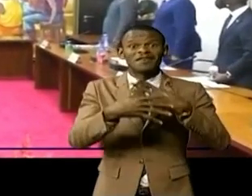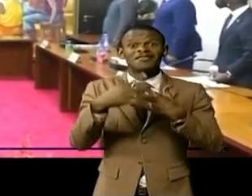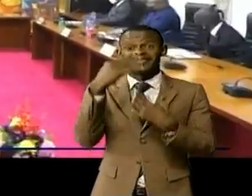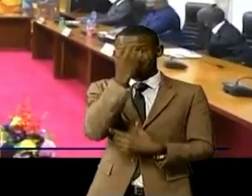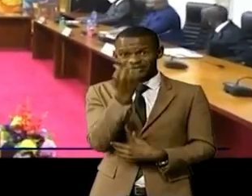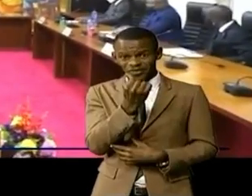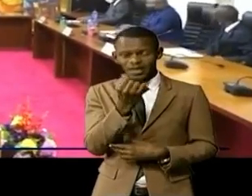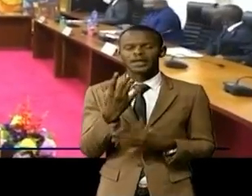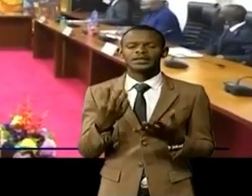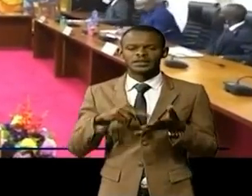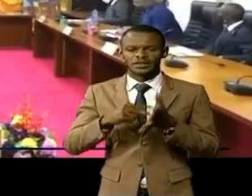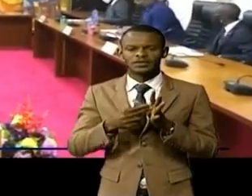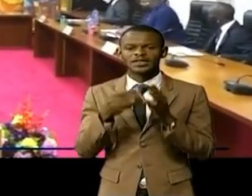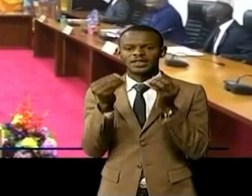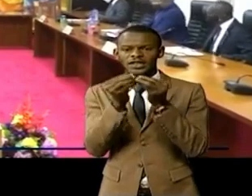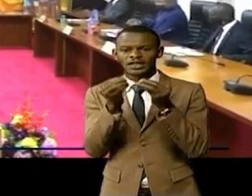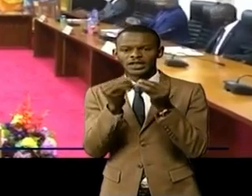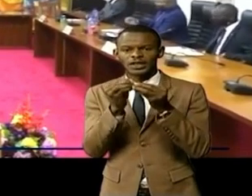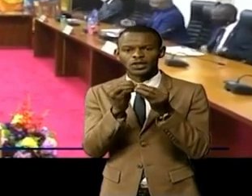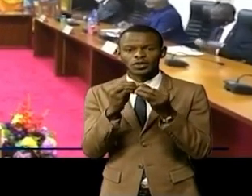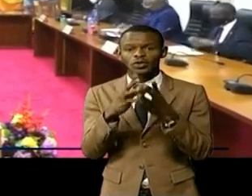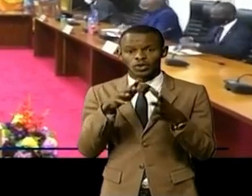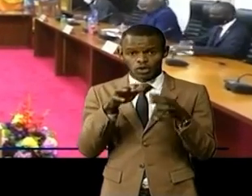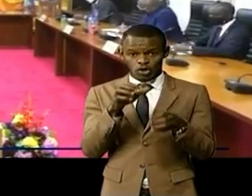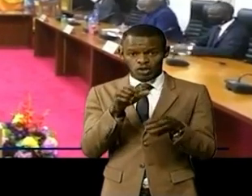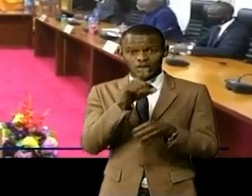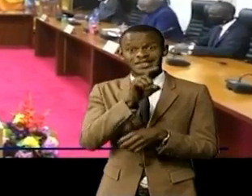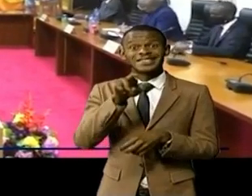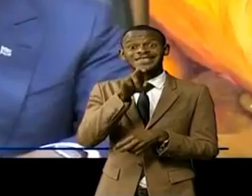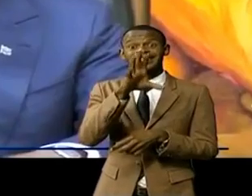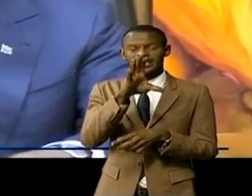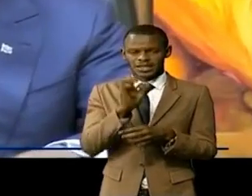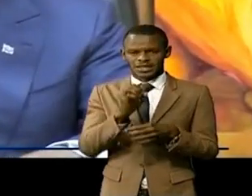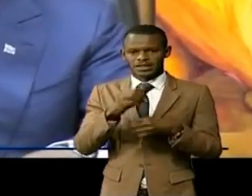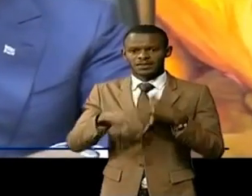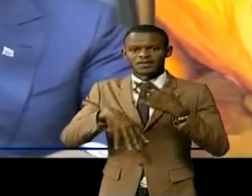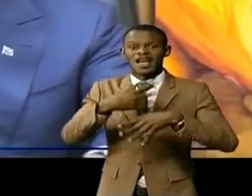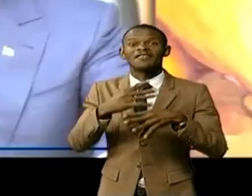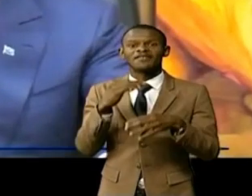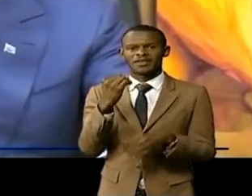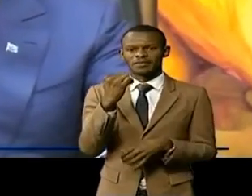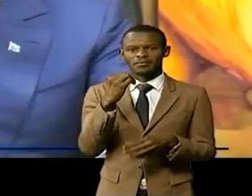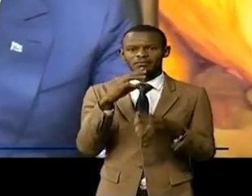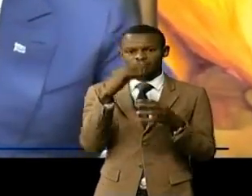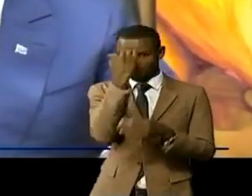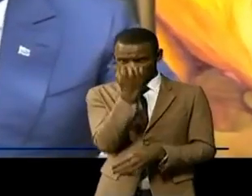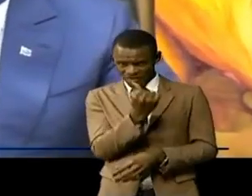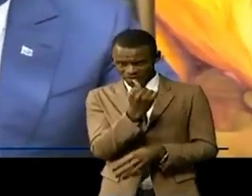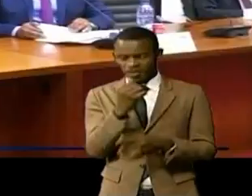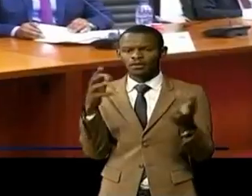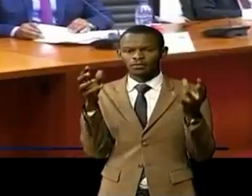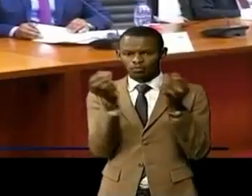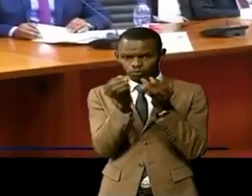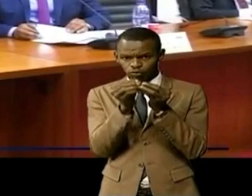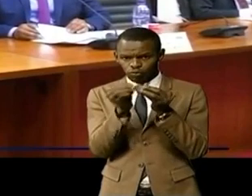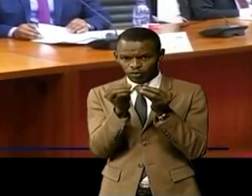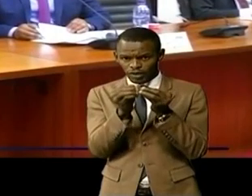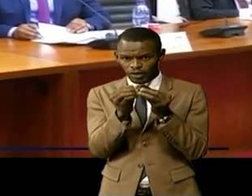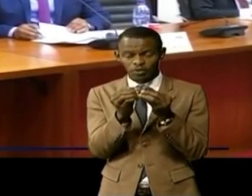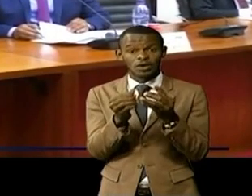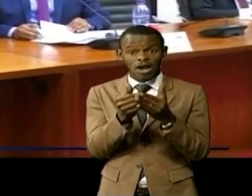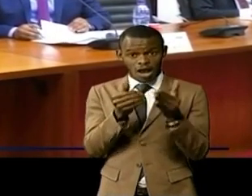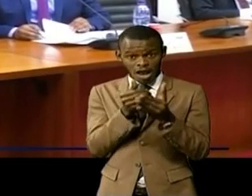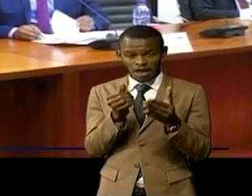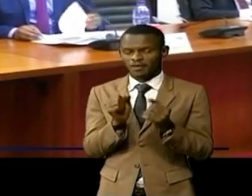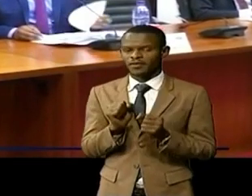gouvernement, Jean-Michel Samalukonde Kyenge, a eu droit à la restitution de l'étude menée par Bloomberg qui démontre que la